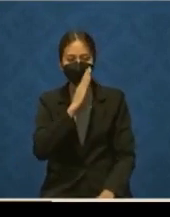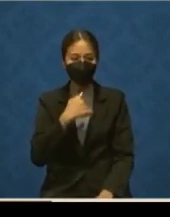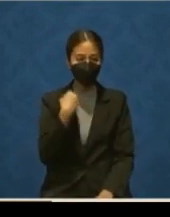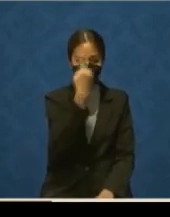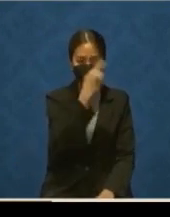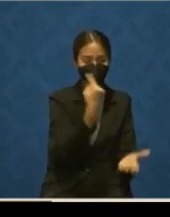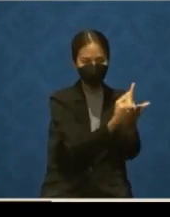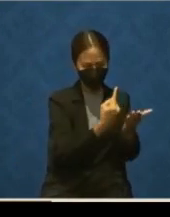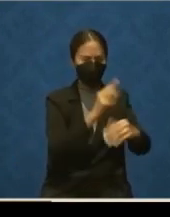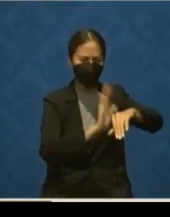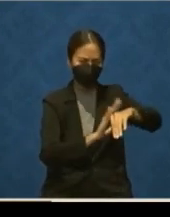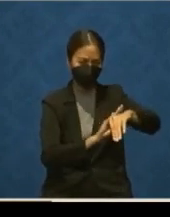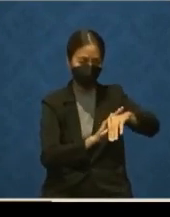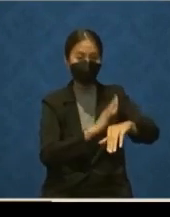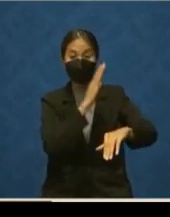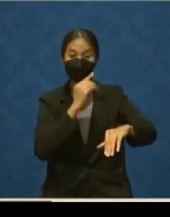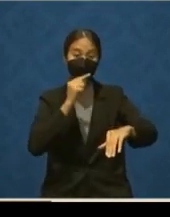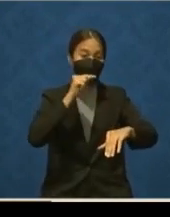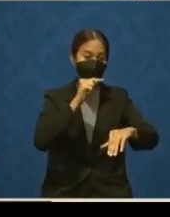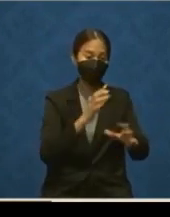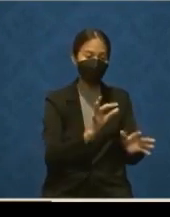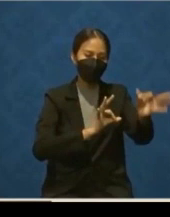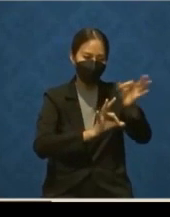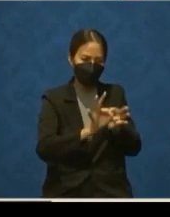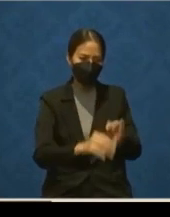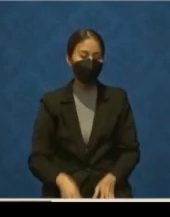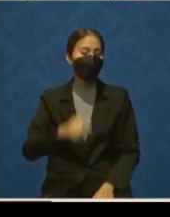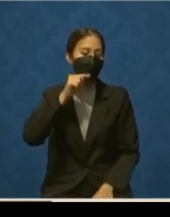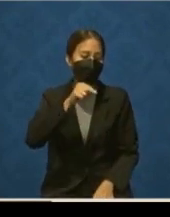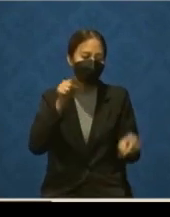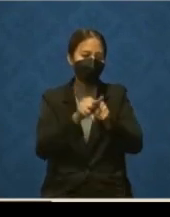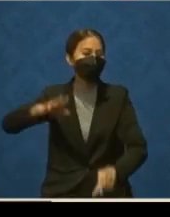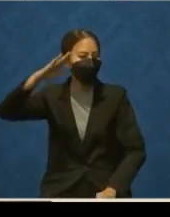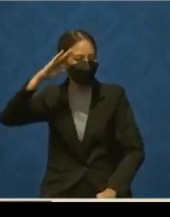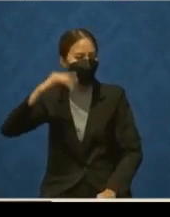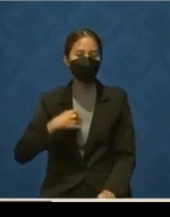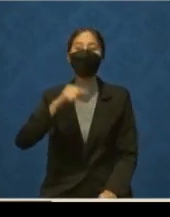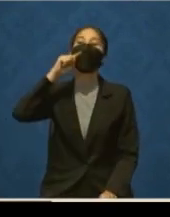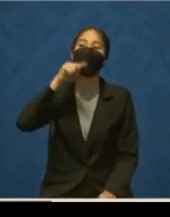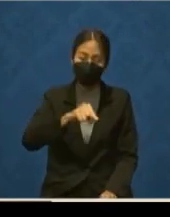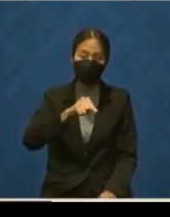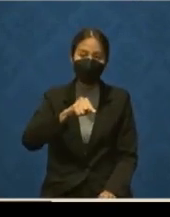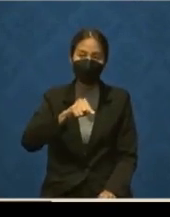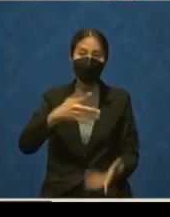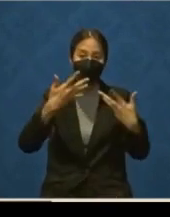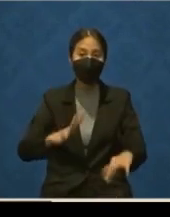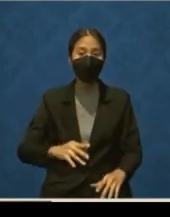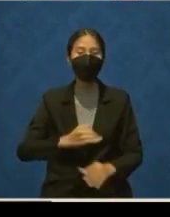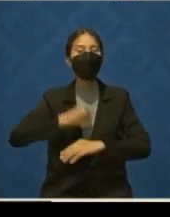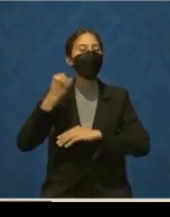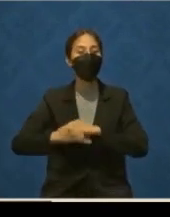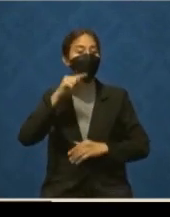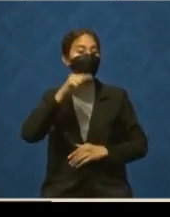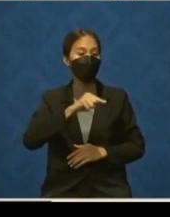งว่าการมอบหมายอย่าสั่งเหมือนทหารคือสั่งไปแล้วก็ถือว่าสั่งไปแล้วจบกันไม่